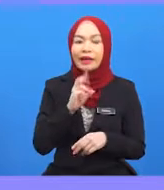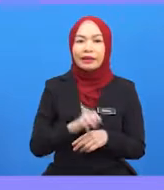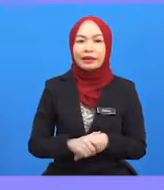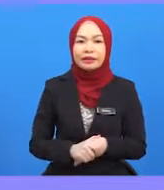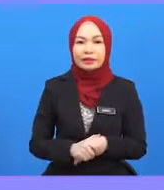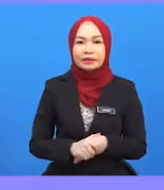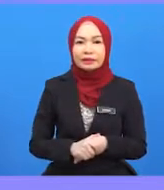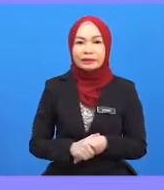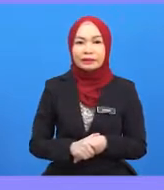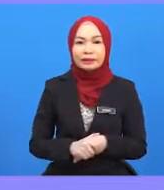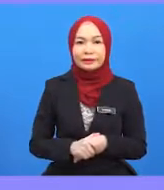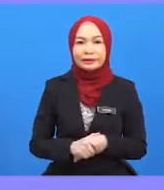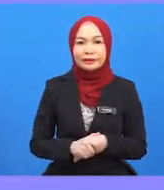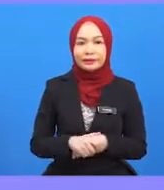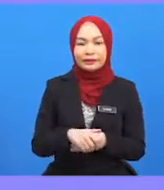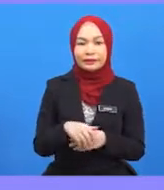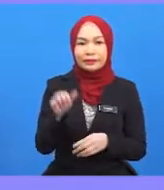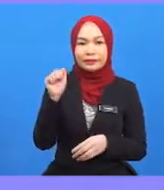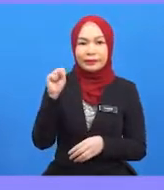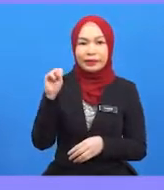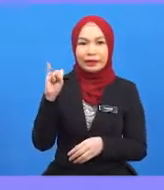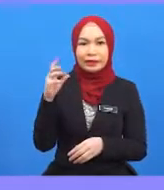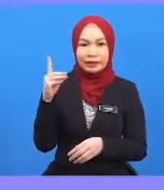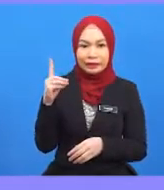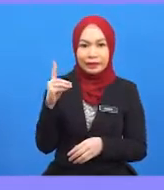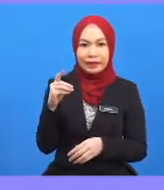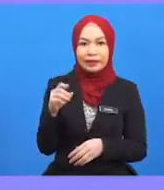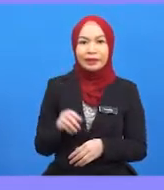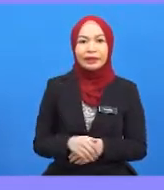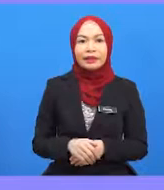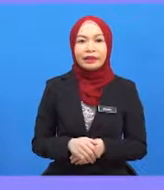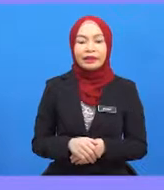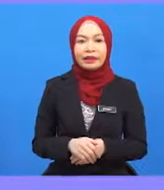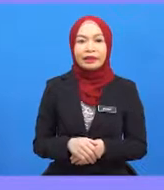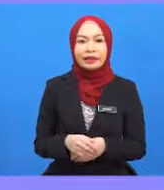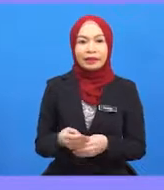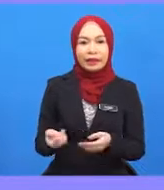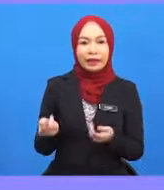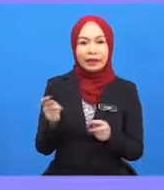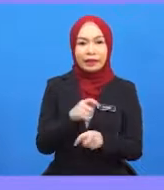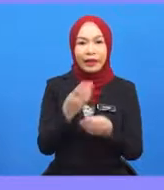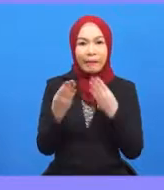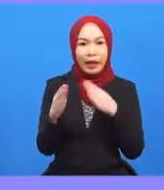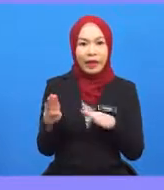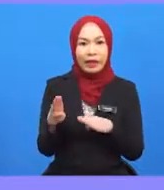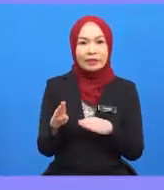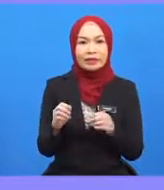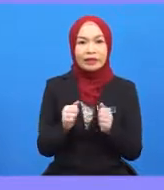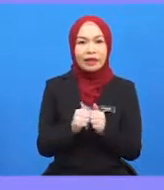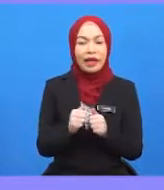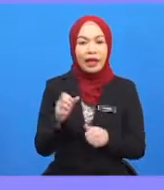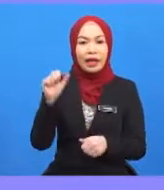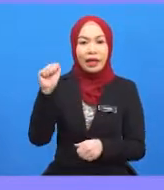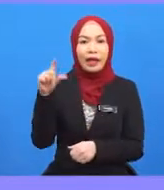asid bertindak balas dengan alkali ataupun base, ia akan menghasilkan garam dan air.